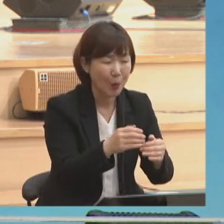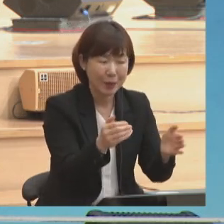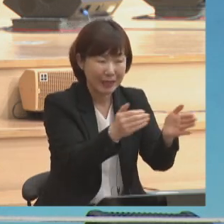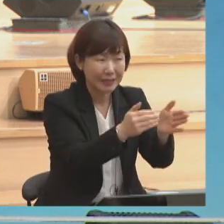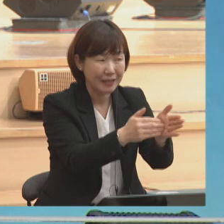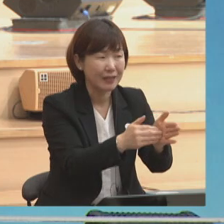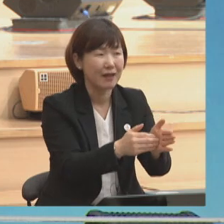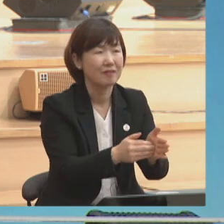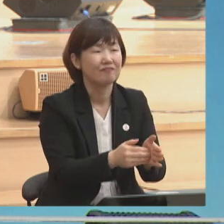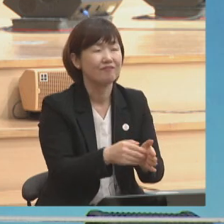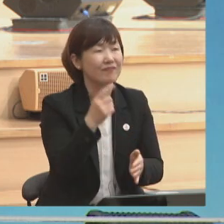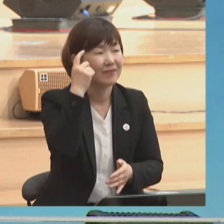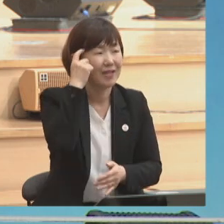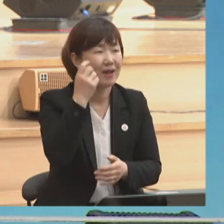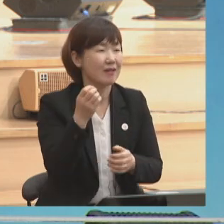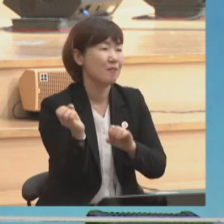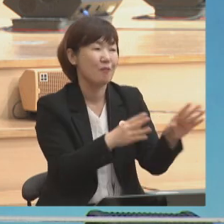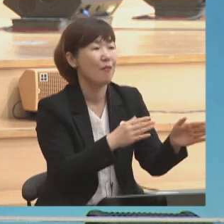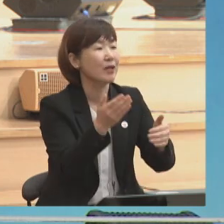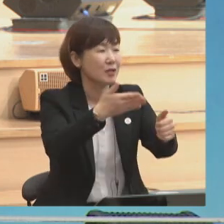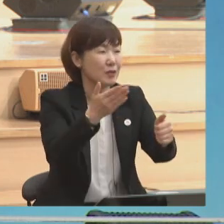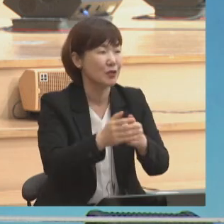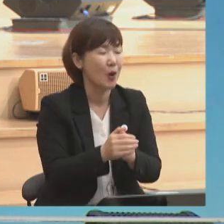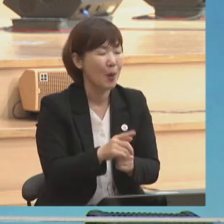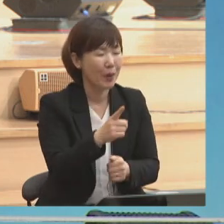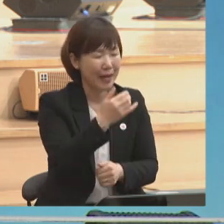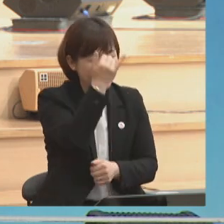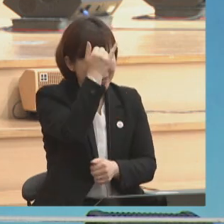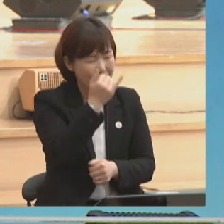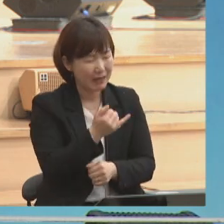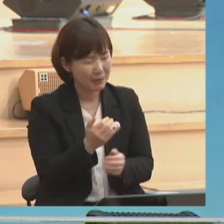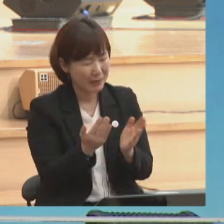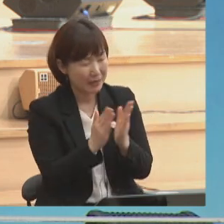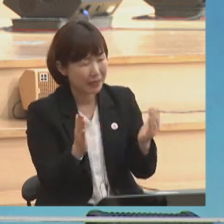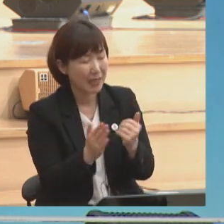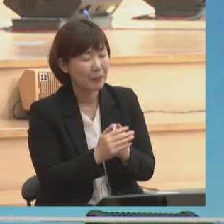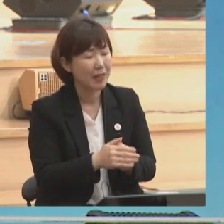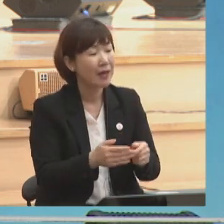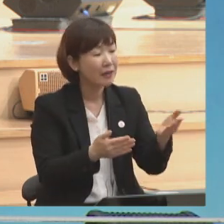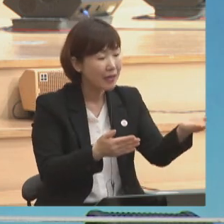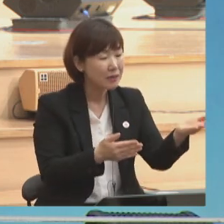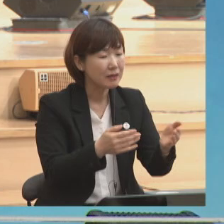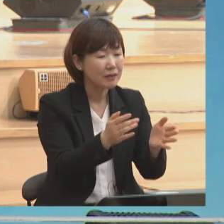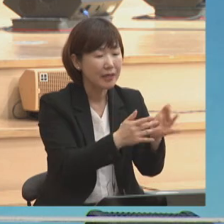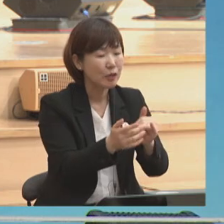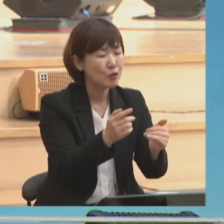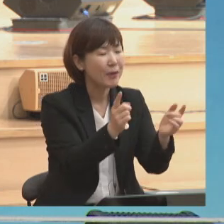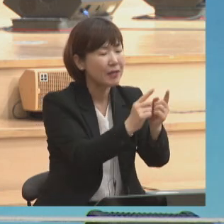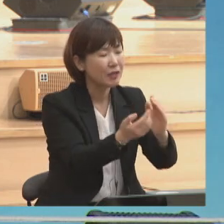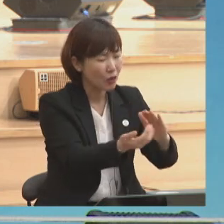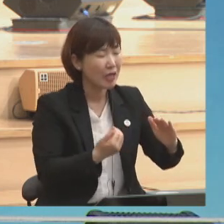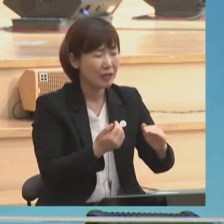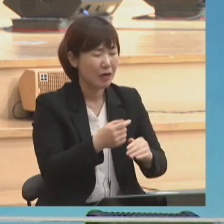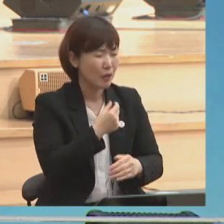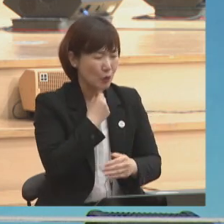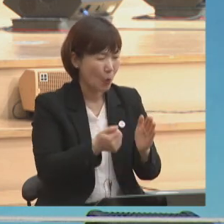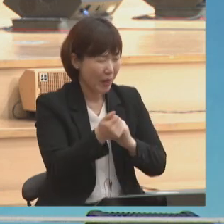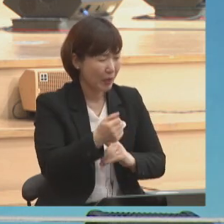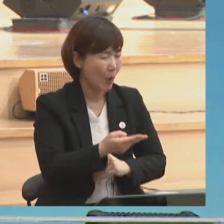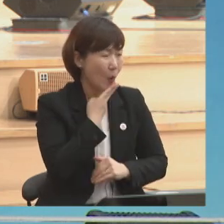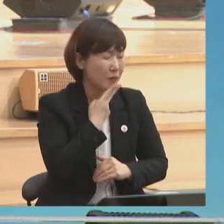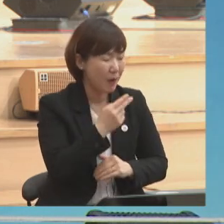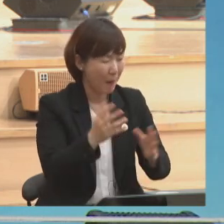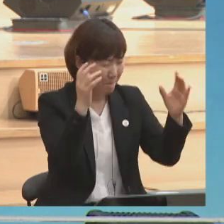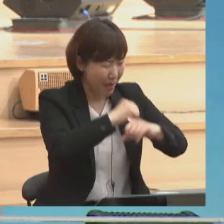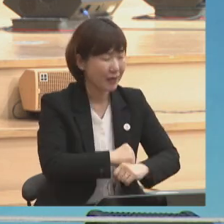마세요. 예의에 어긋날 것 같아가지고 당신은 예수 만나기 전에 소망이 없는 인간입니다. 망할 수밖에